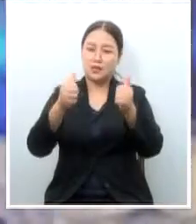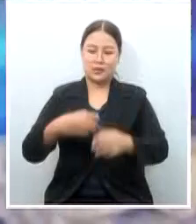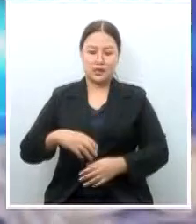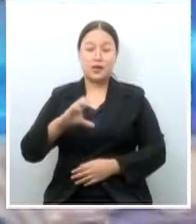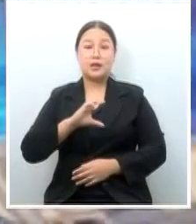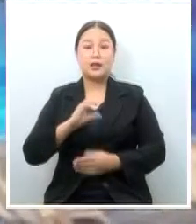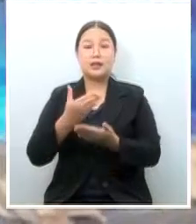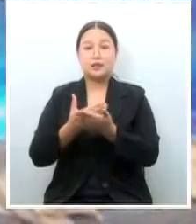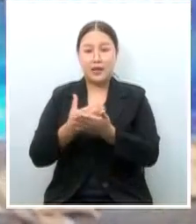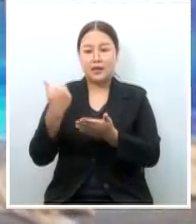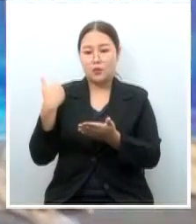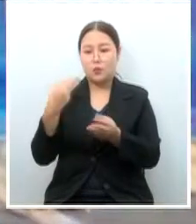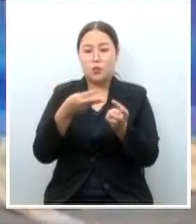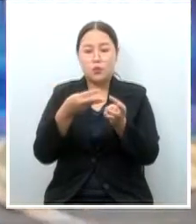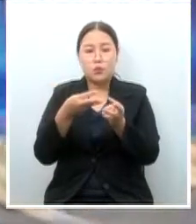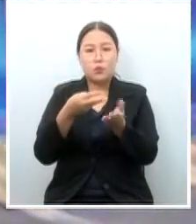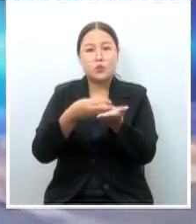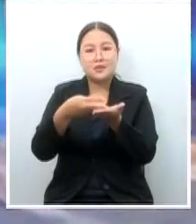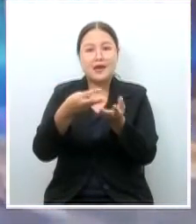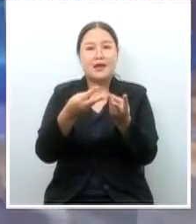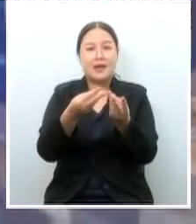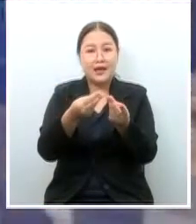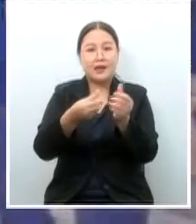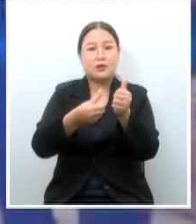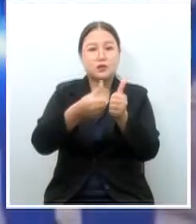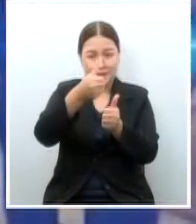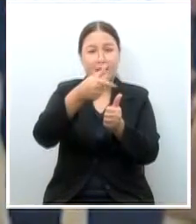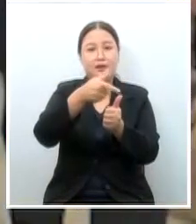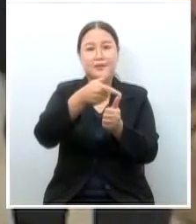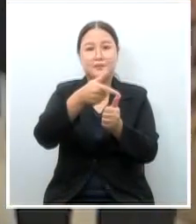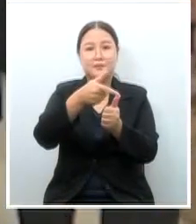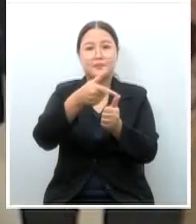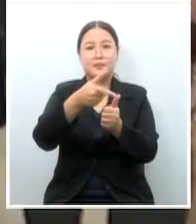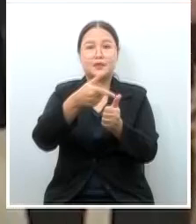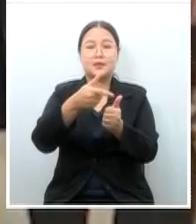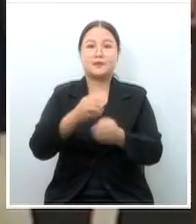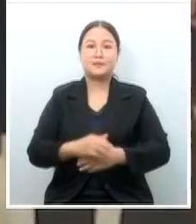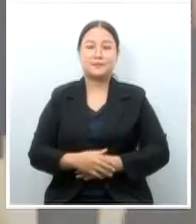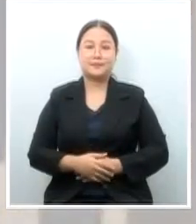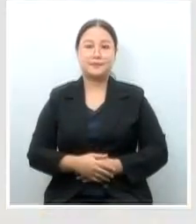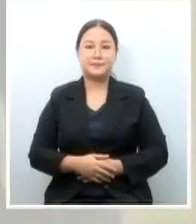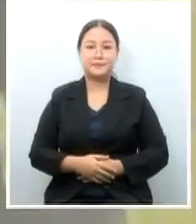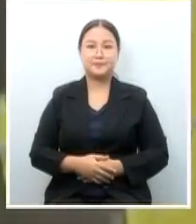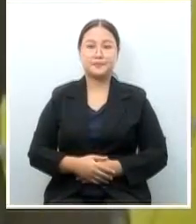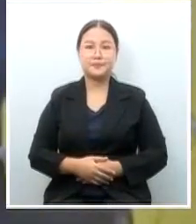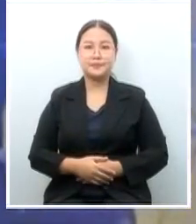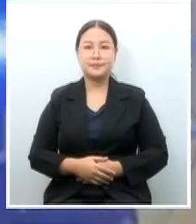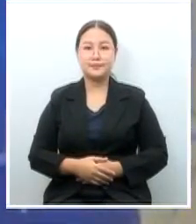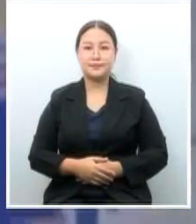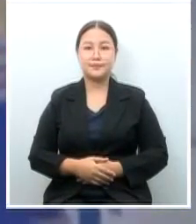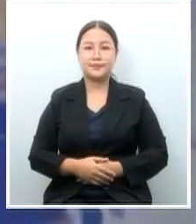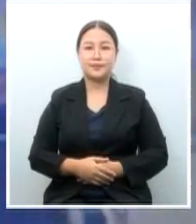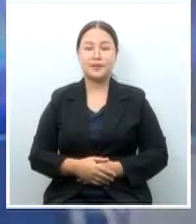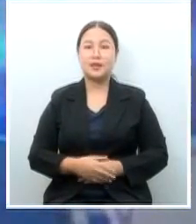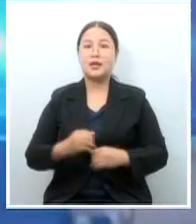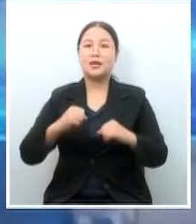ขันโครงงานคณิตศาสตร์ประเภทการสร้างทฤษฎีและการแข่งขันเขียนภาพไทยประเพณีชนะเลิศกี